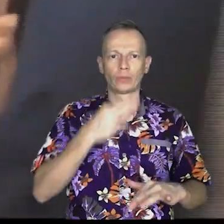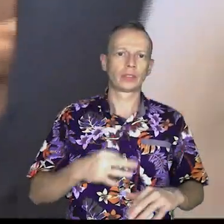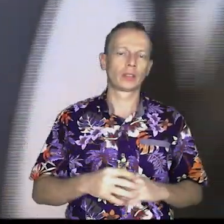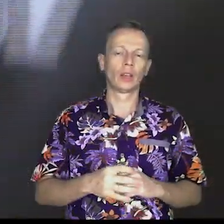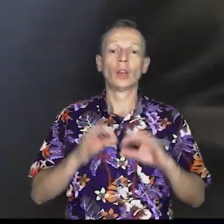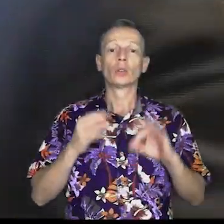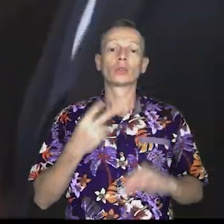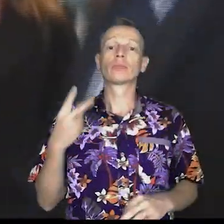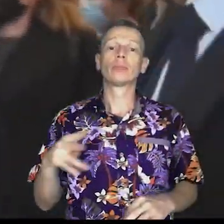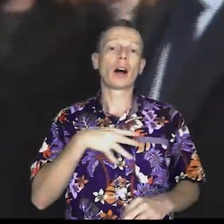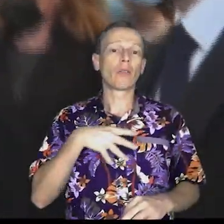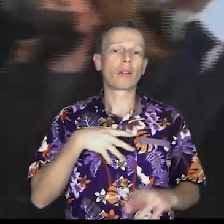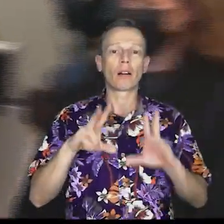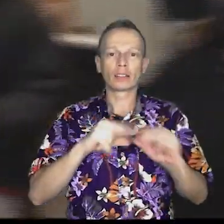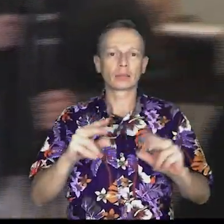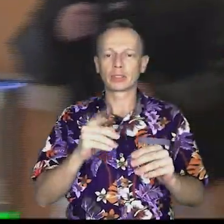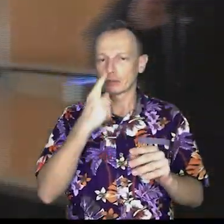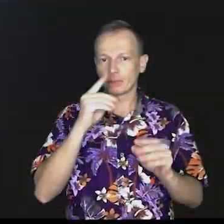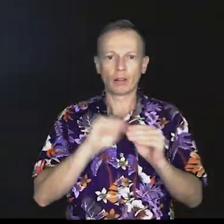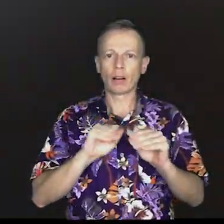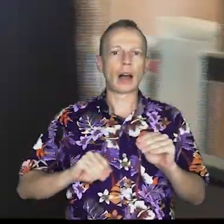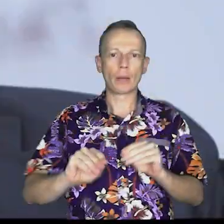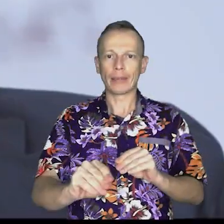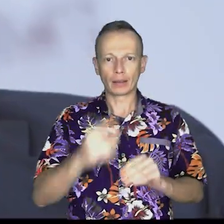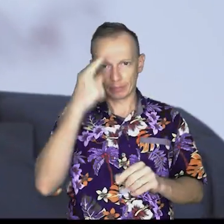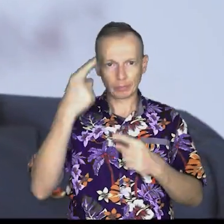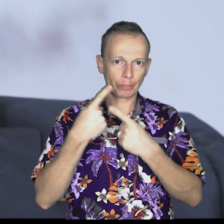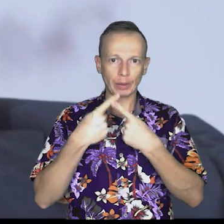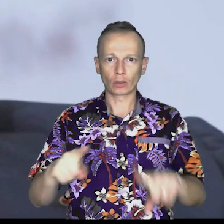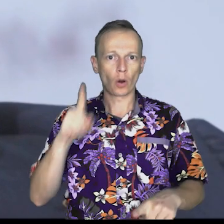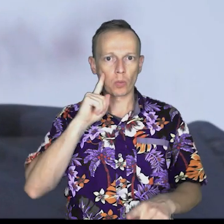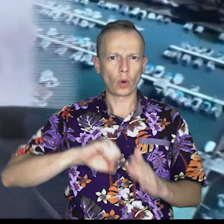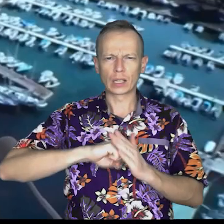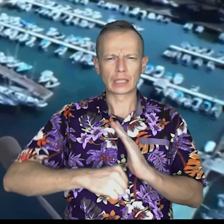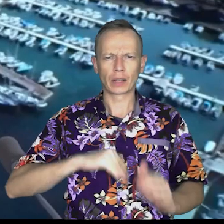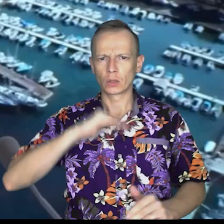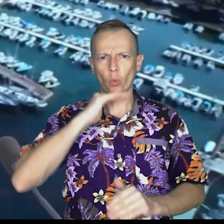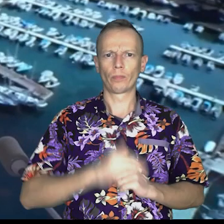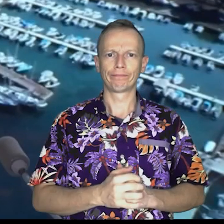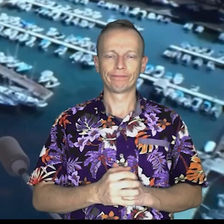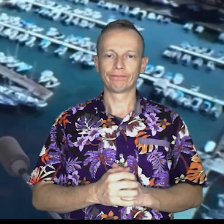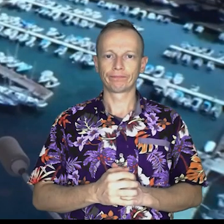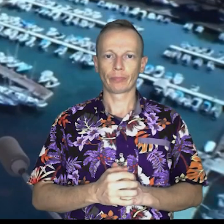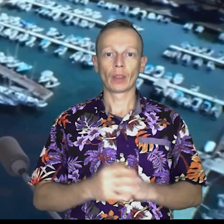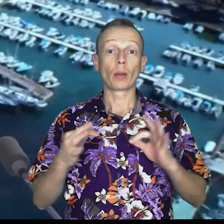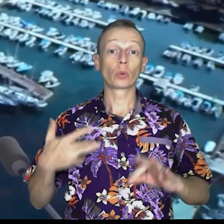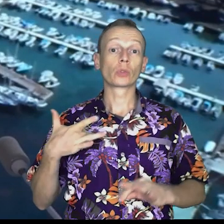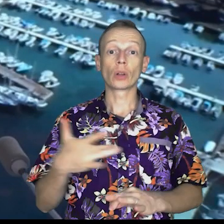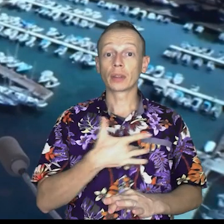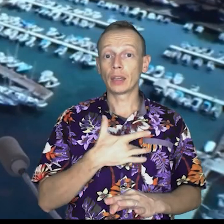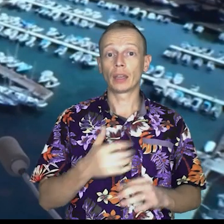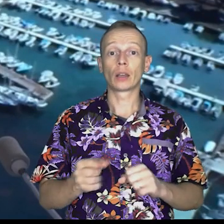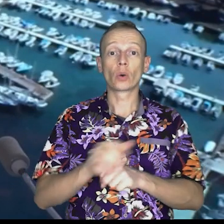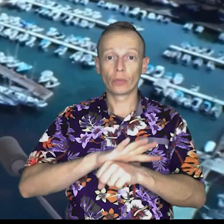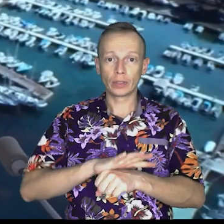a annoncé qu'elle allait faire appel de cette condamnation qu'elle juge, je cite, extrêmement sévère. Santé, maintenant, le bilan